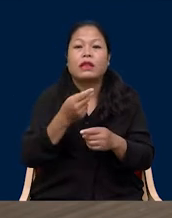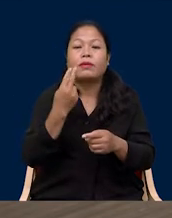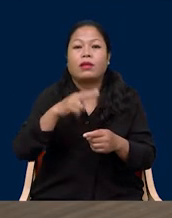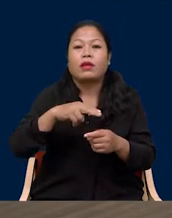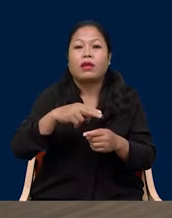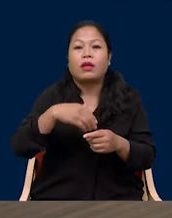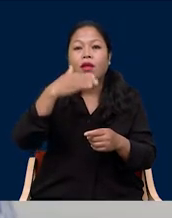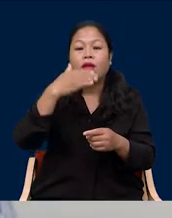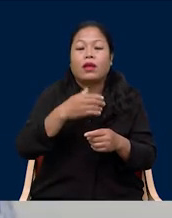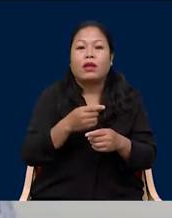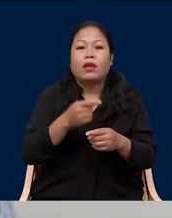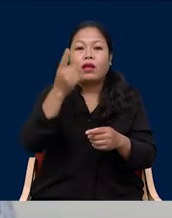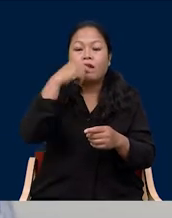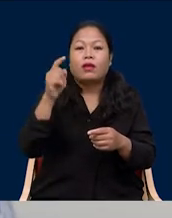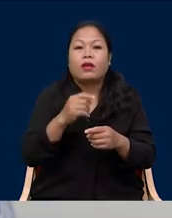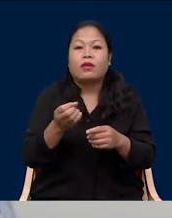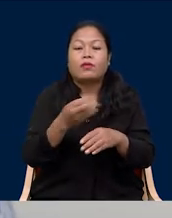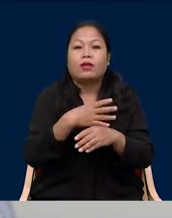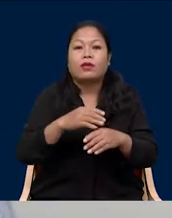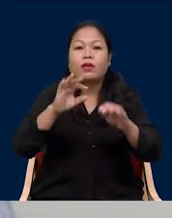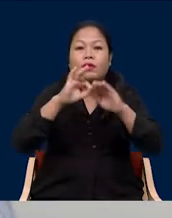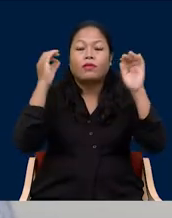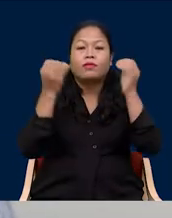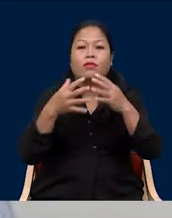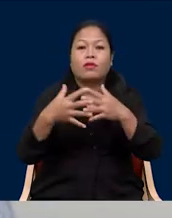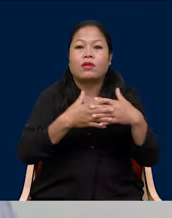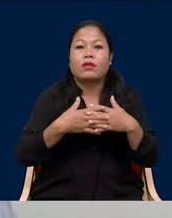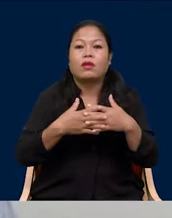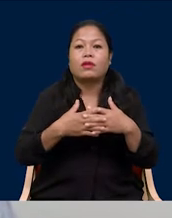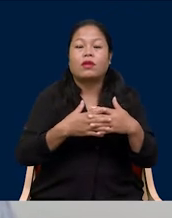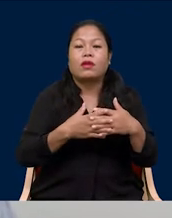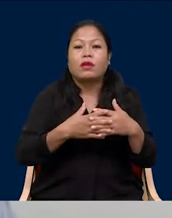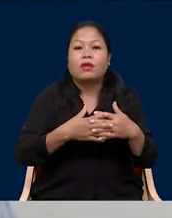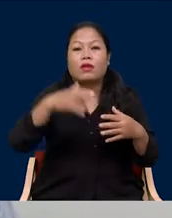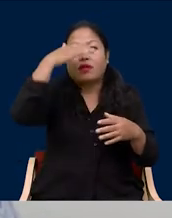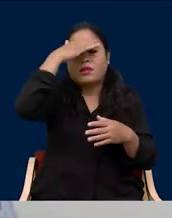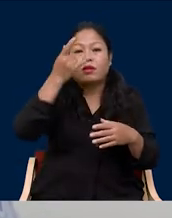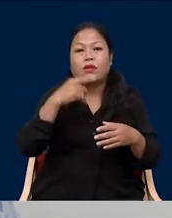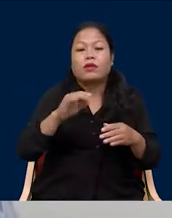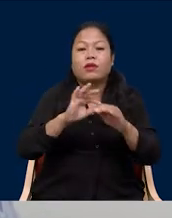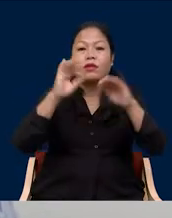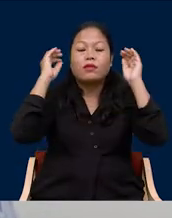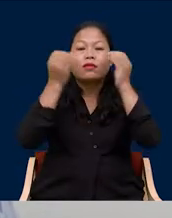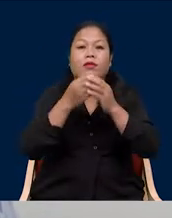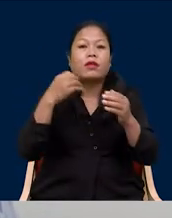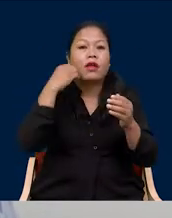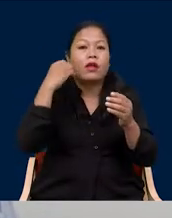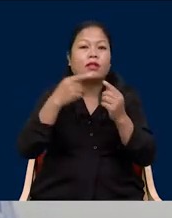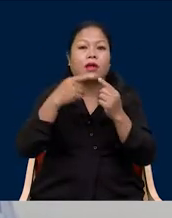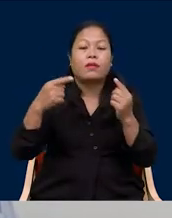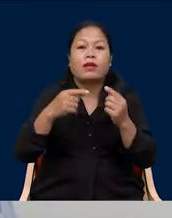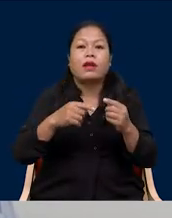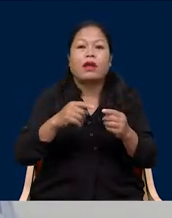त्यसले पार्ने नकारात्मक प्रभावहरू बढी पर्ने भएको हुनाले विश्व समुदायको अहिलेको चिन्ता र चिन्तन भनेको कसरी यो विश्वव्यापी